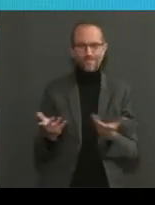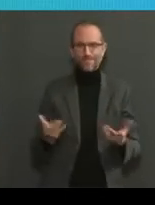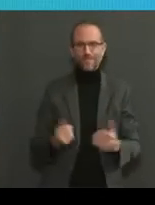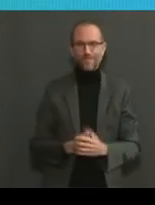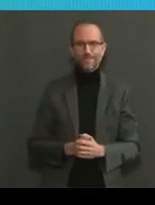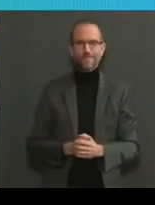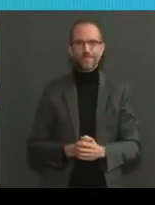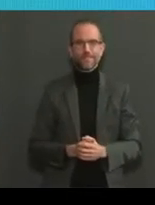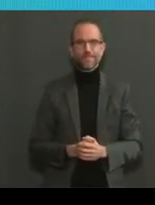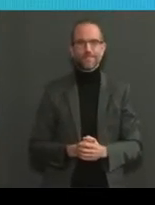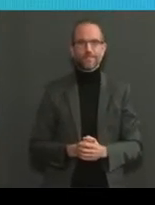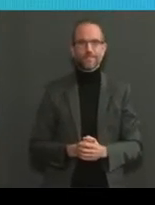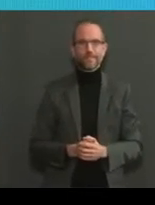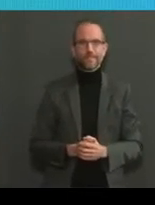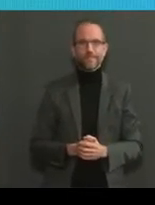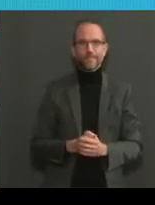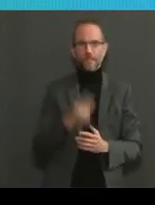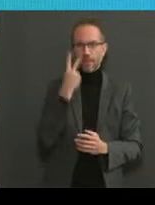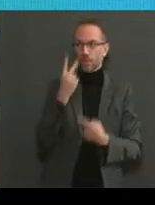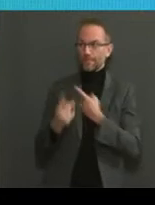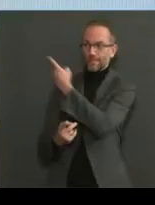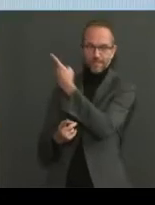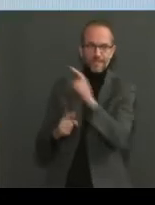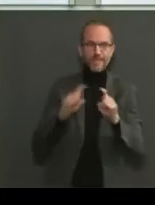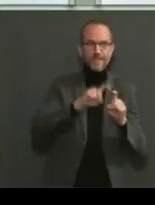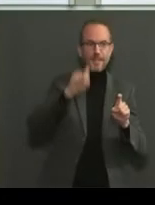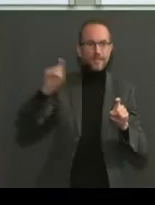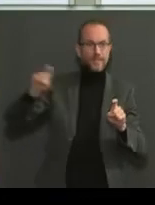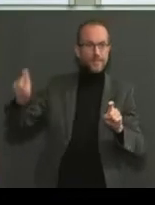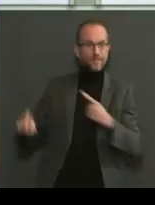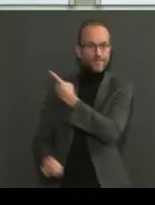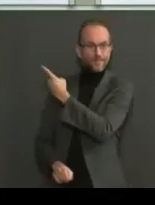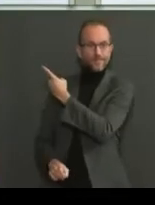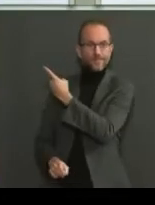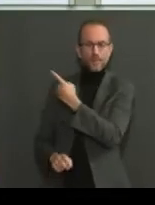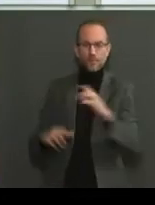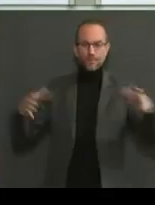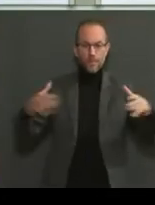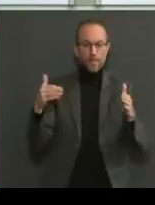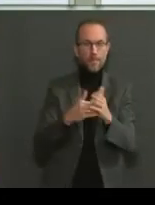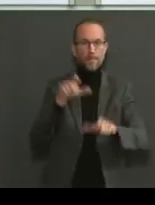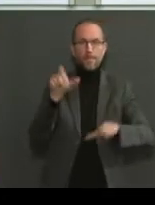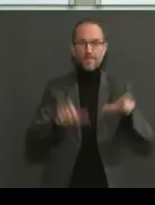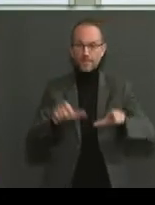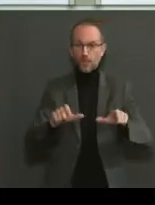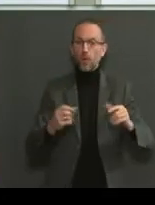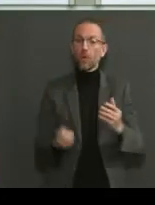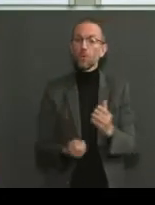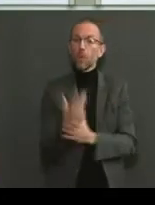Ce graphique montre le nombre de nouvelles infections par 1000 résidents par semaine dans les maisons de